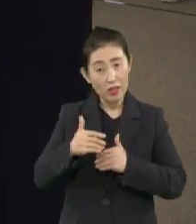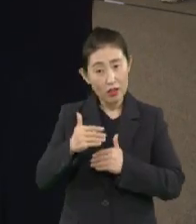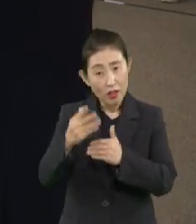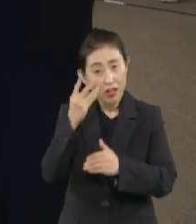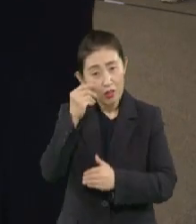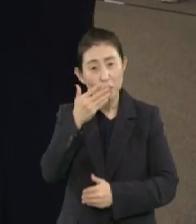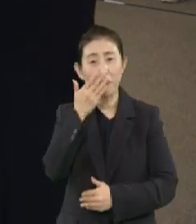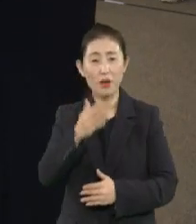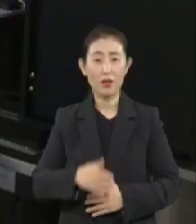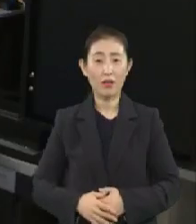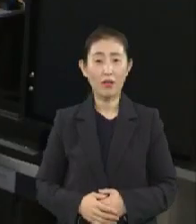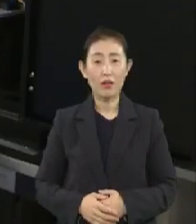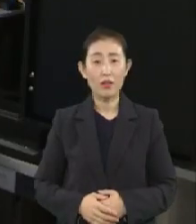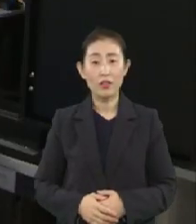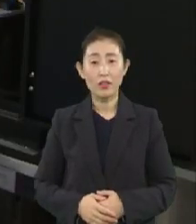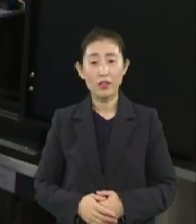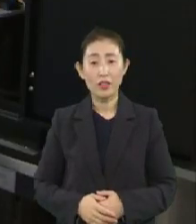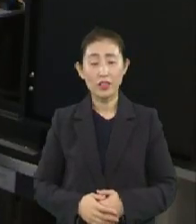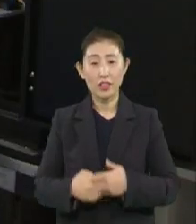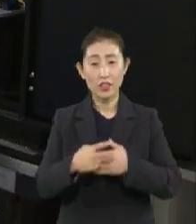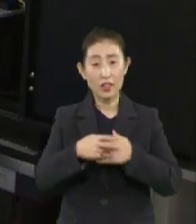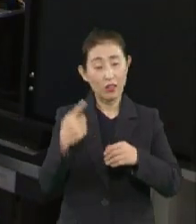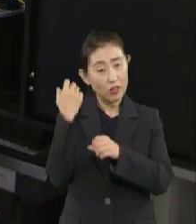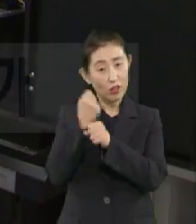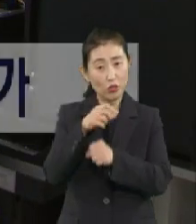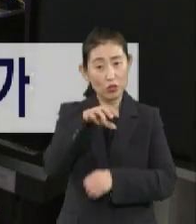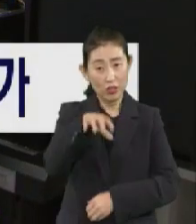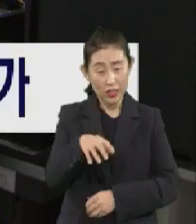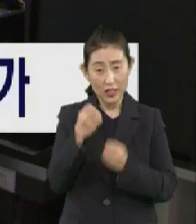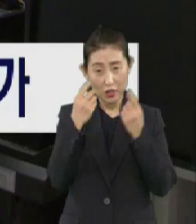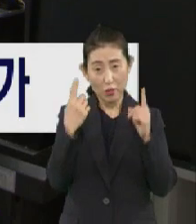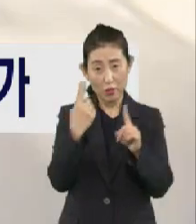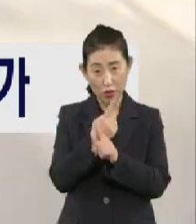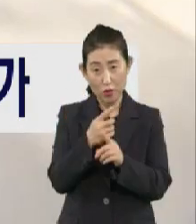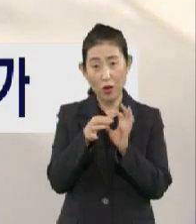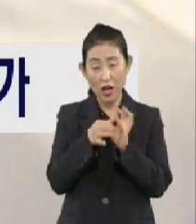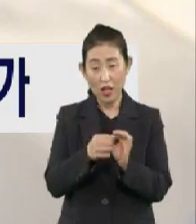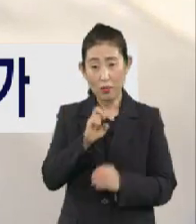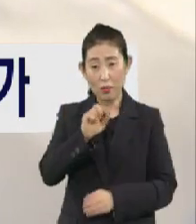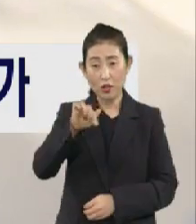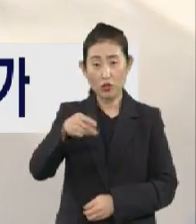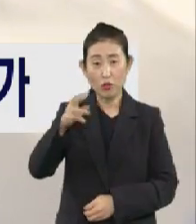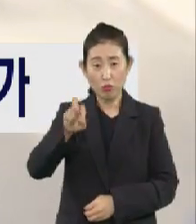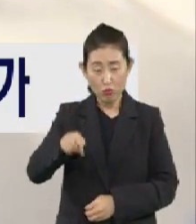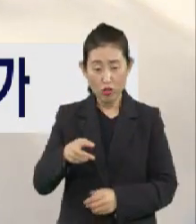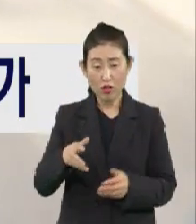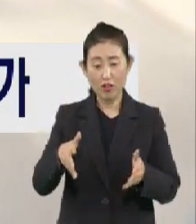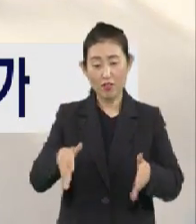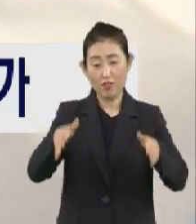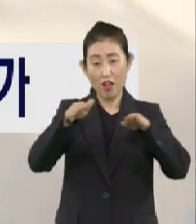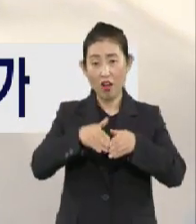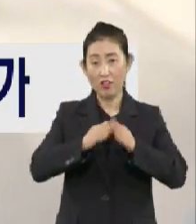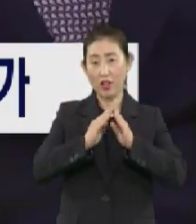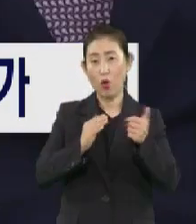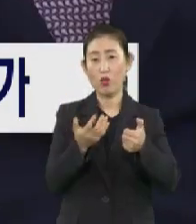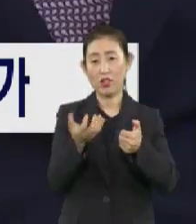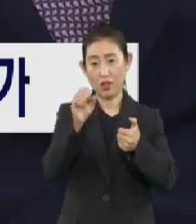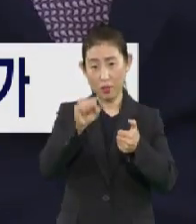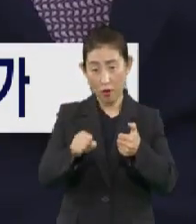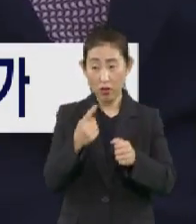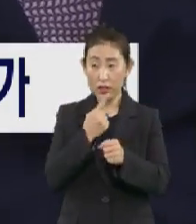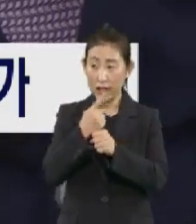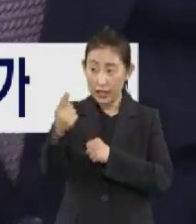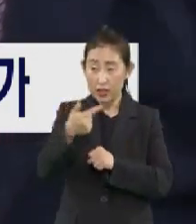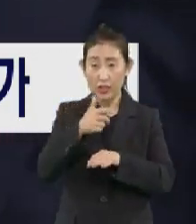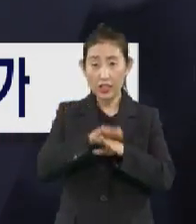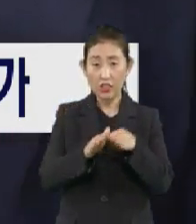추진이 원활할 수 있습니다. 이 밖에 대덕특구 재창조 선도사업인 마중물 플라자 조성사업비 50억 원 등